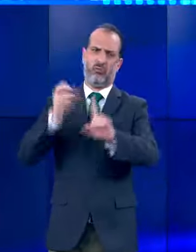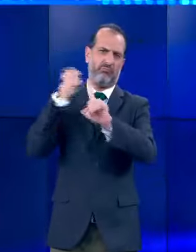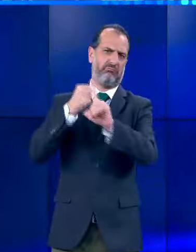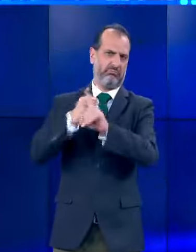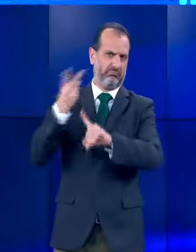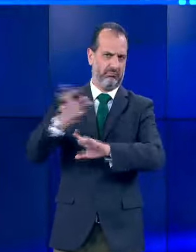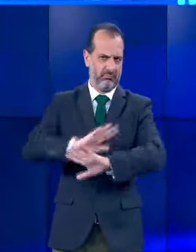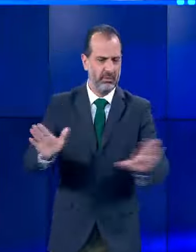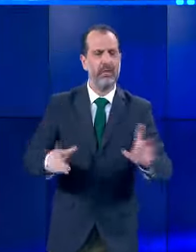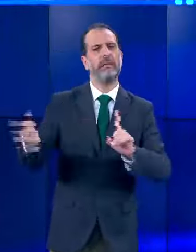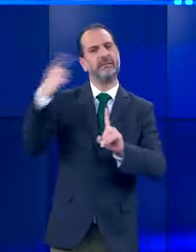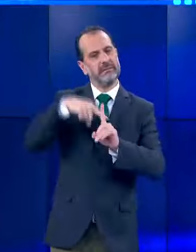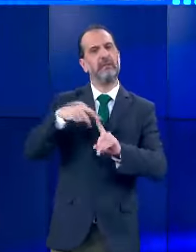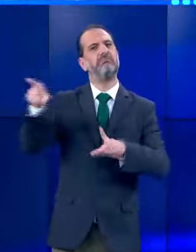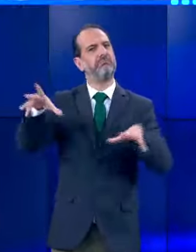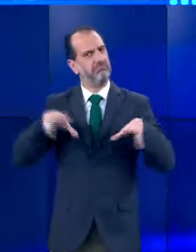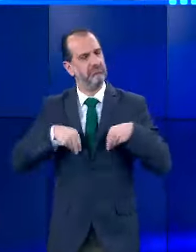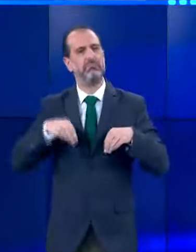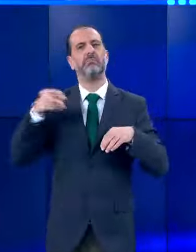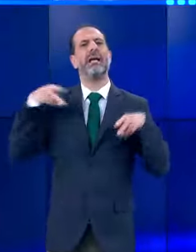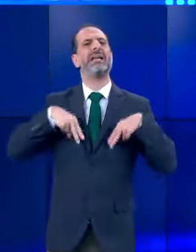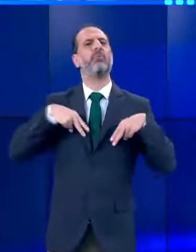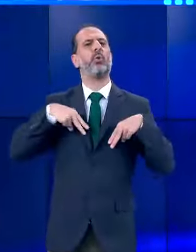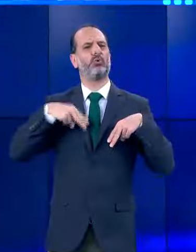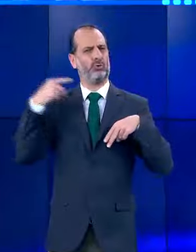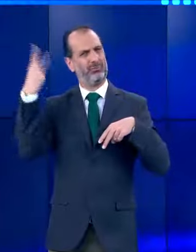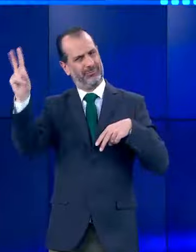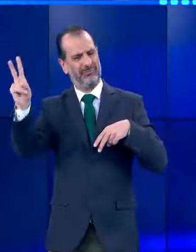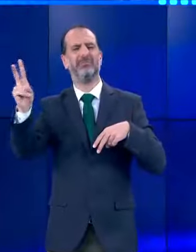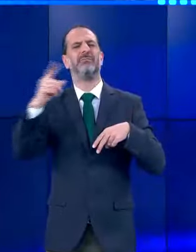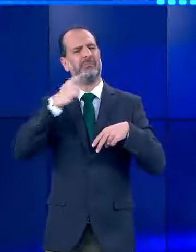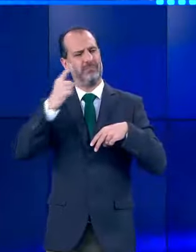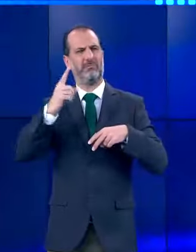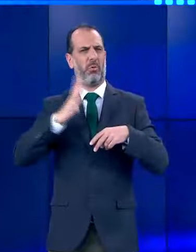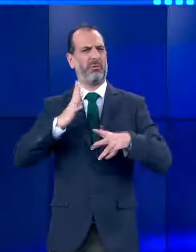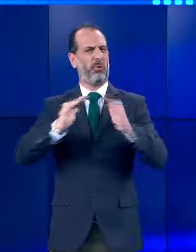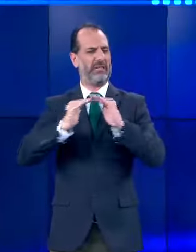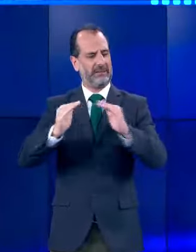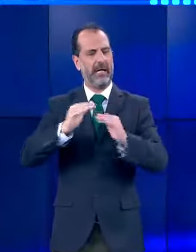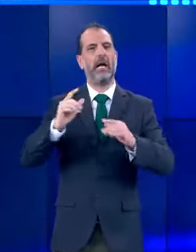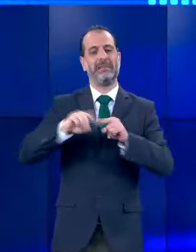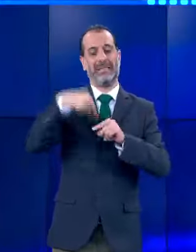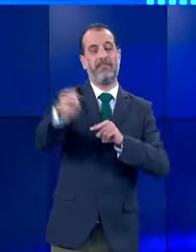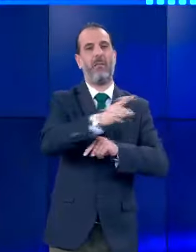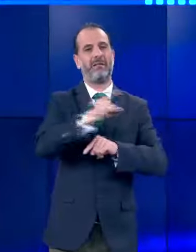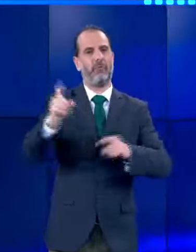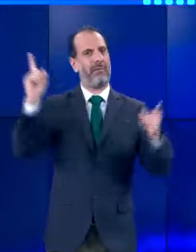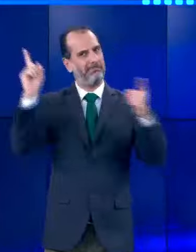ότι αποδέχτηκαν την πρόταση Κικίλια για συνάντηση την ερχόμενη Τετάρτη στο Υπουργείο με σκοπό να βρεθεί κάποια λύση στο